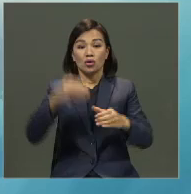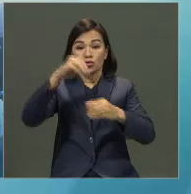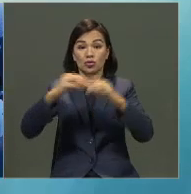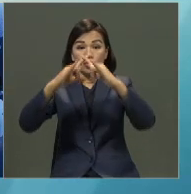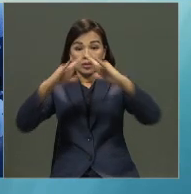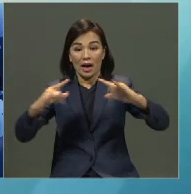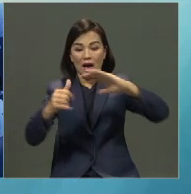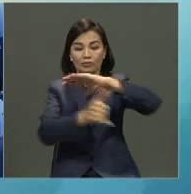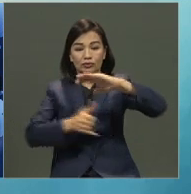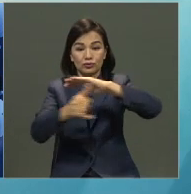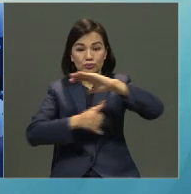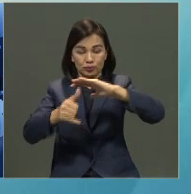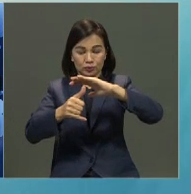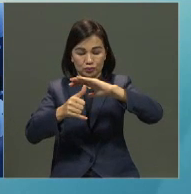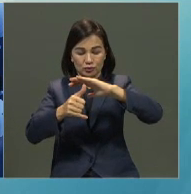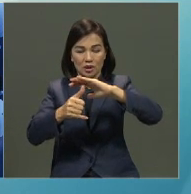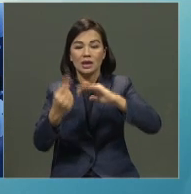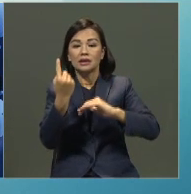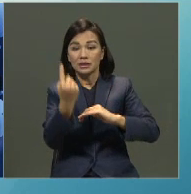รายแล้วก็อยู่ในสถานที่กับการที่รัฐจัดให้1